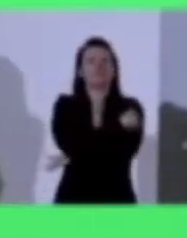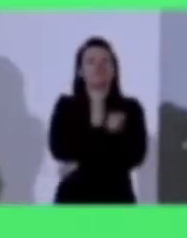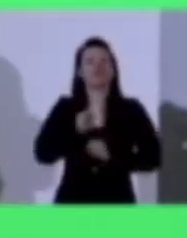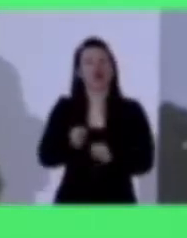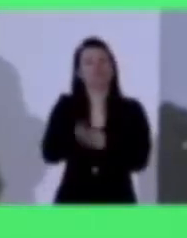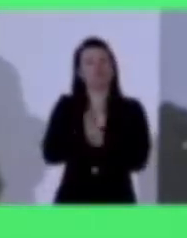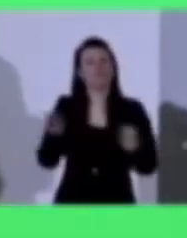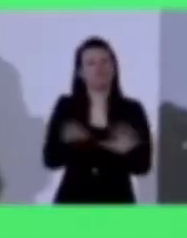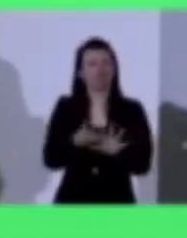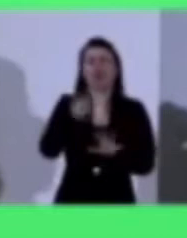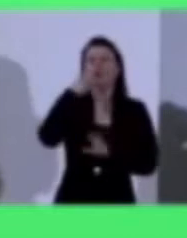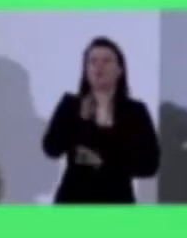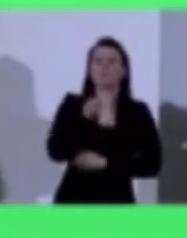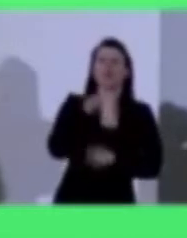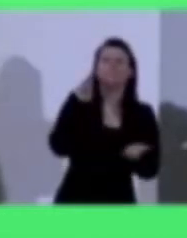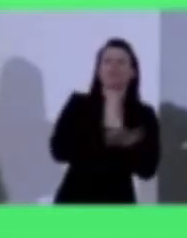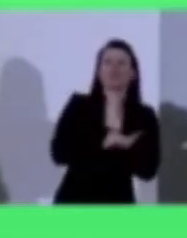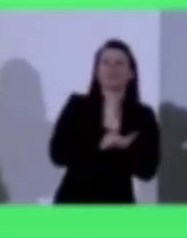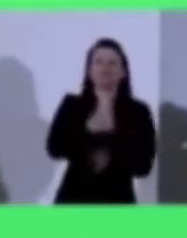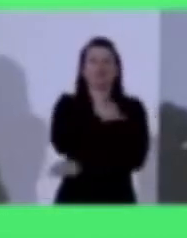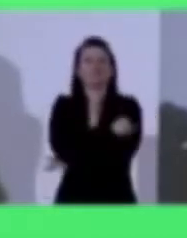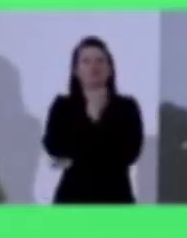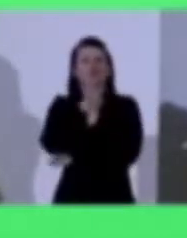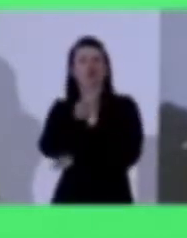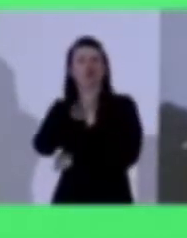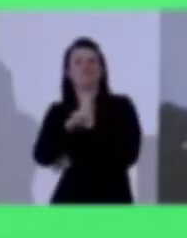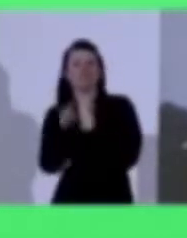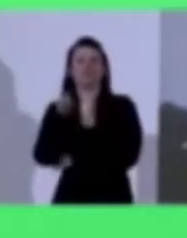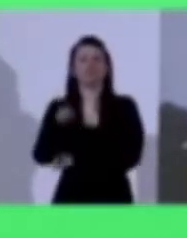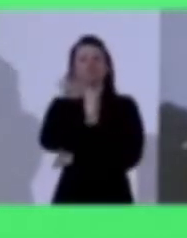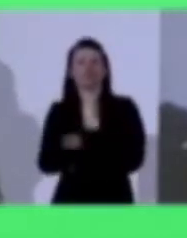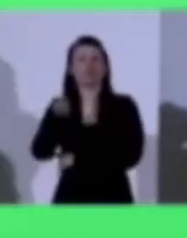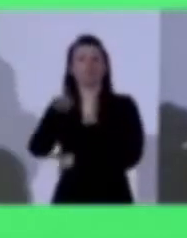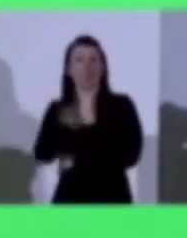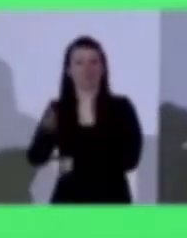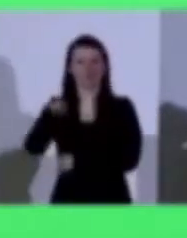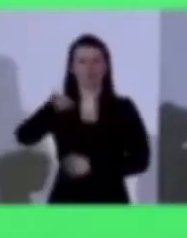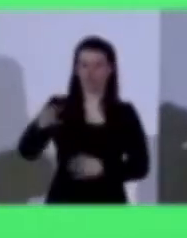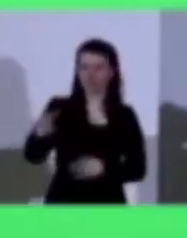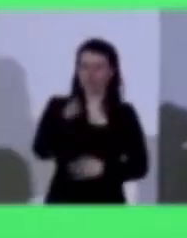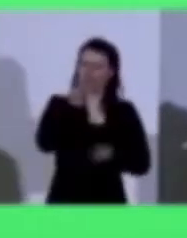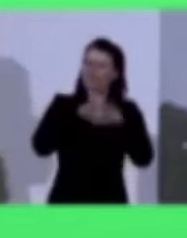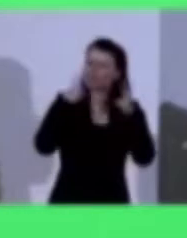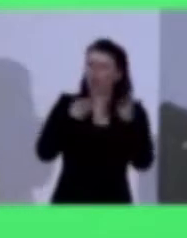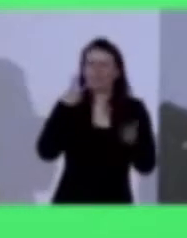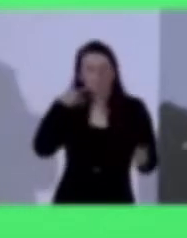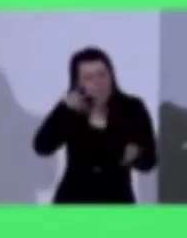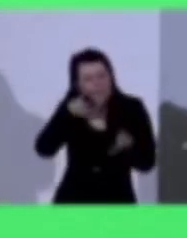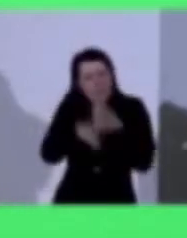prenotazione baccini covip punto regione.lombardia.it scopri di più su